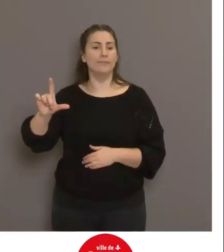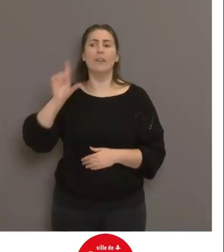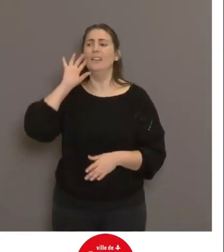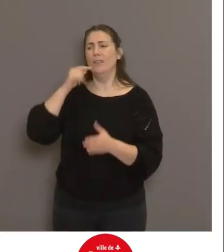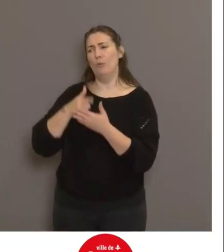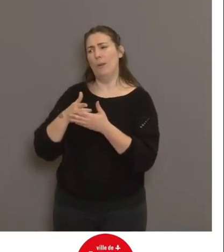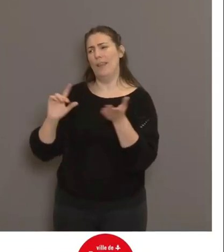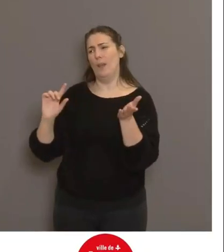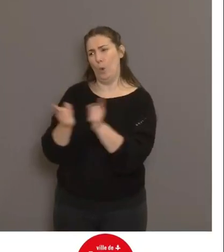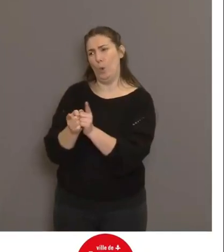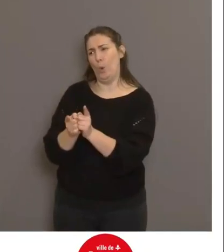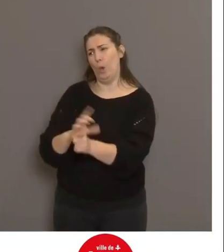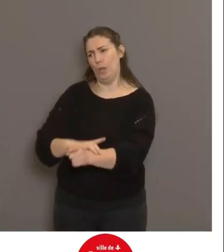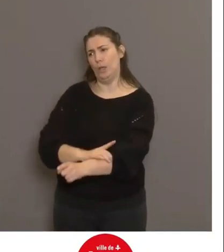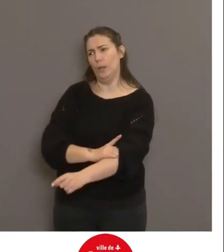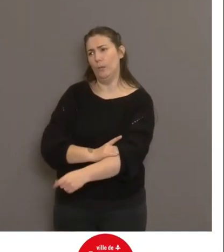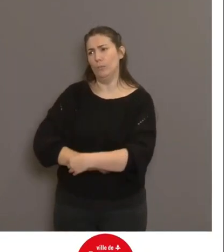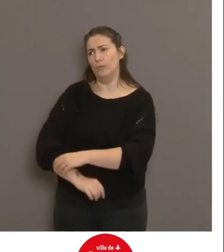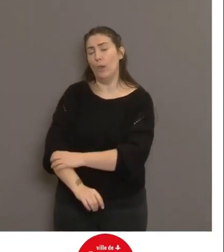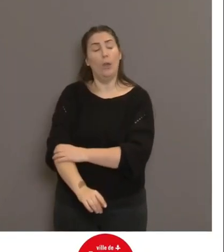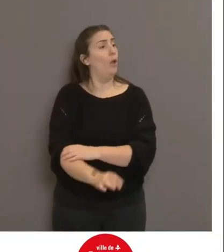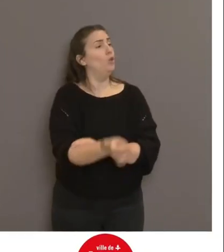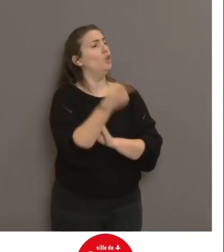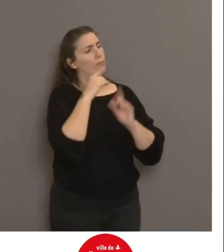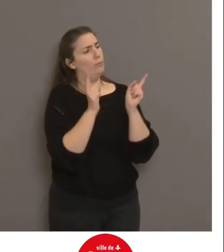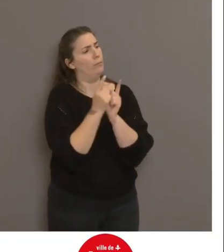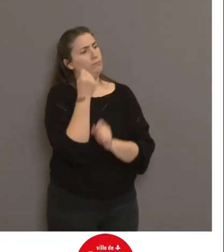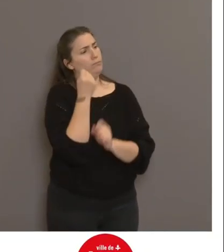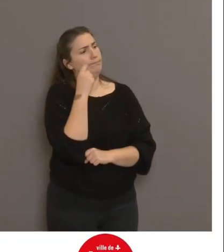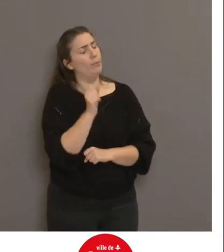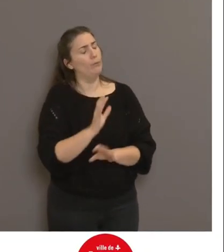puisque vous allez nous parler. Rapidement. Non, non, oui, elle est très rapide.